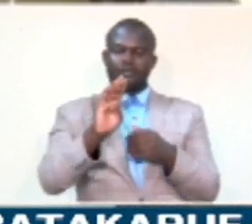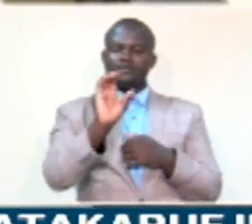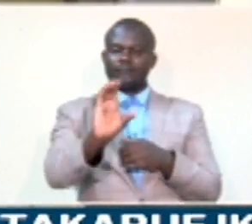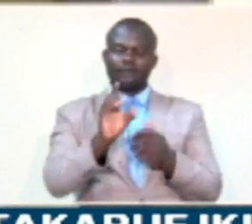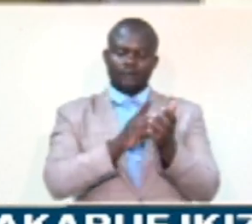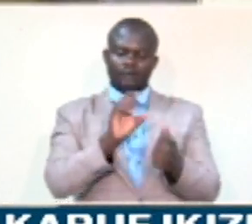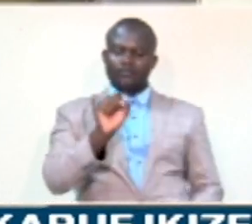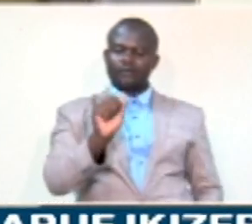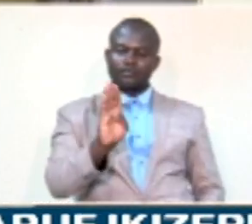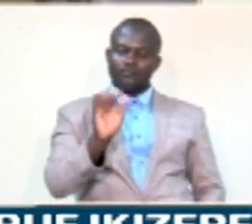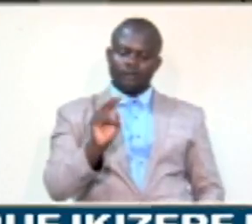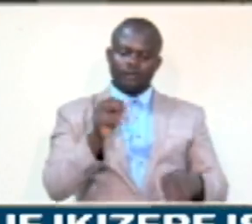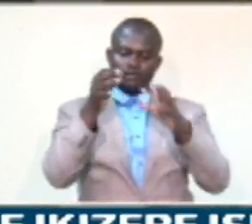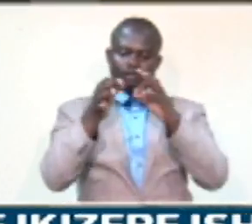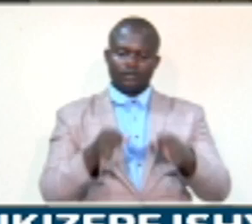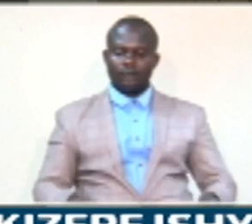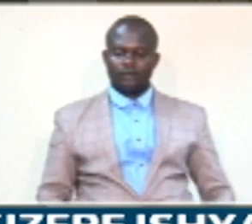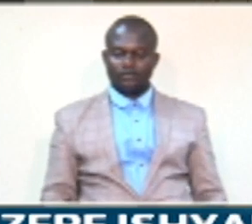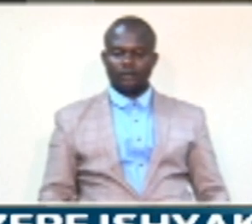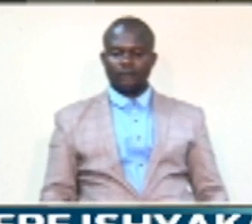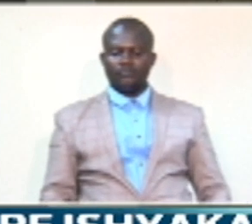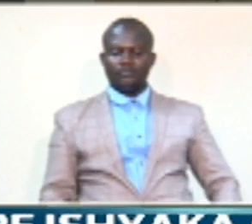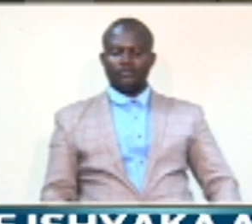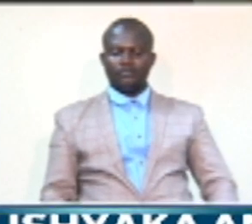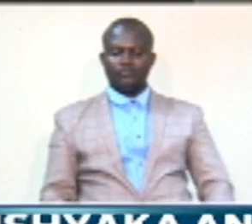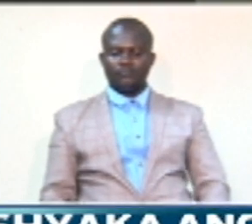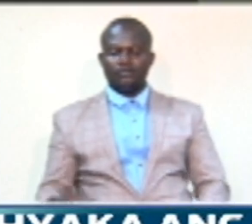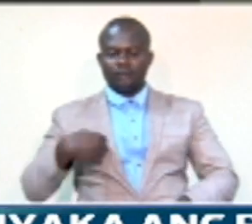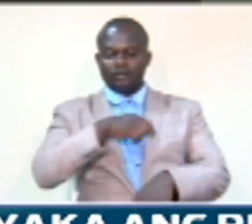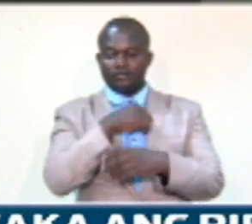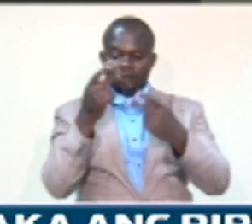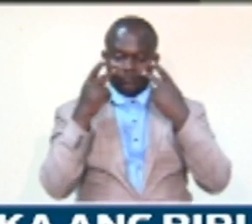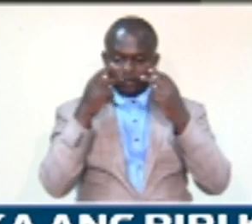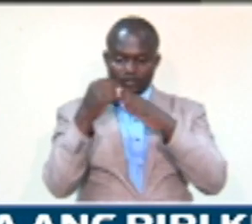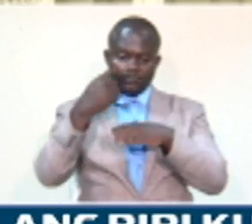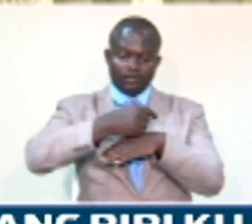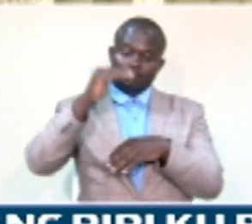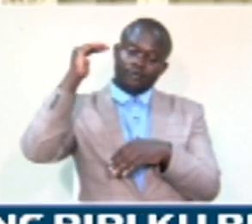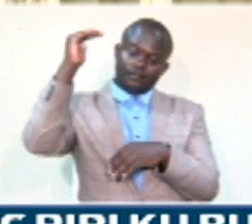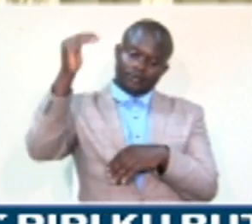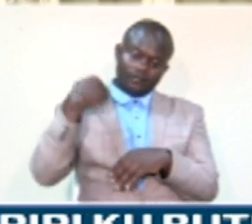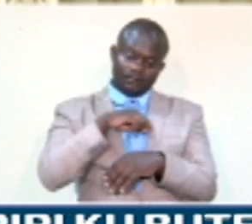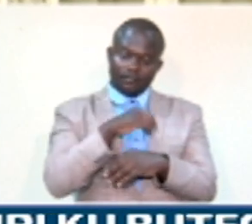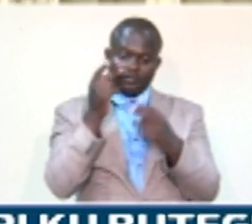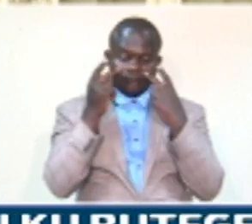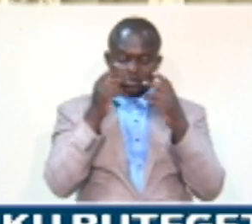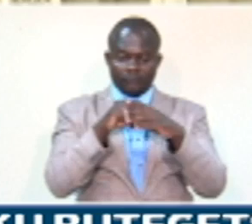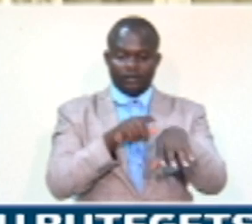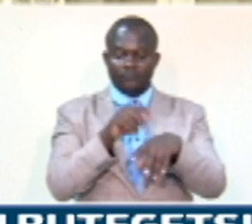Dr. Sabin Nsanzimana abivuga. Turegera iminsi mikuru, turegera igihe abantu baba bashaka